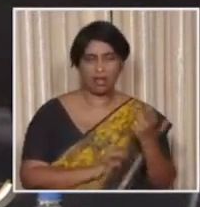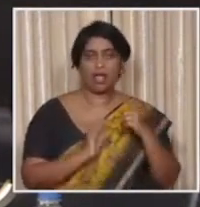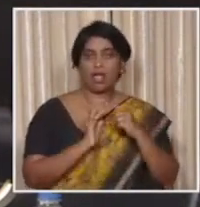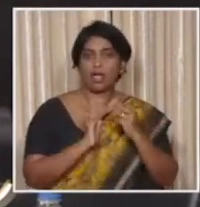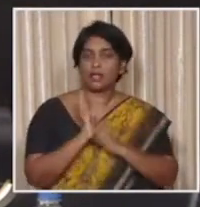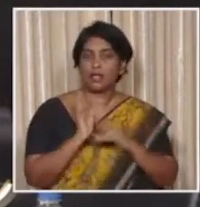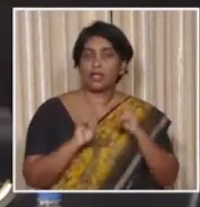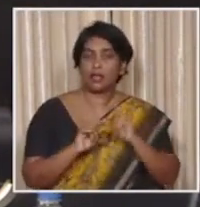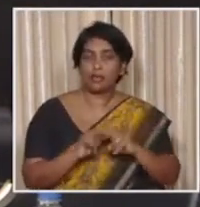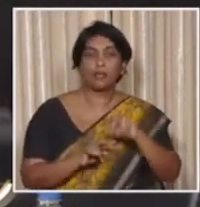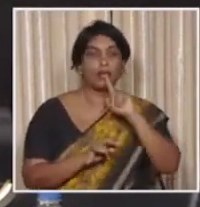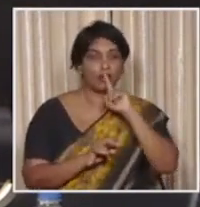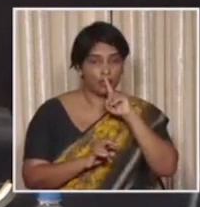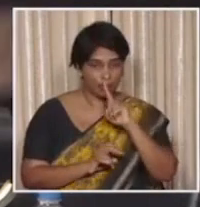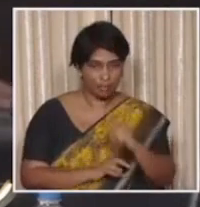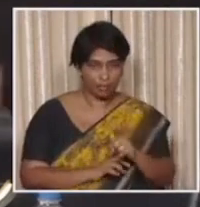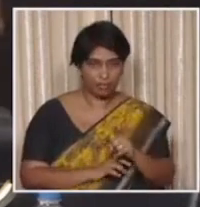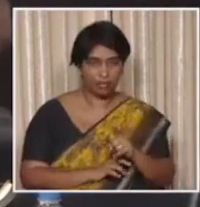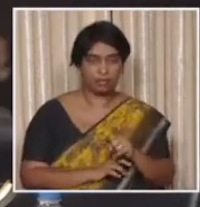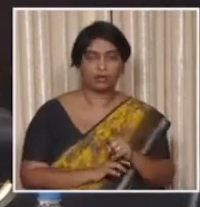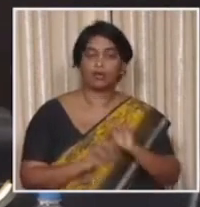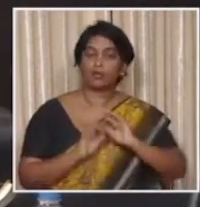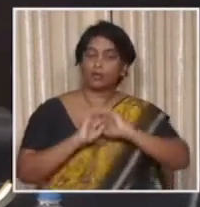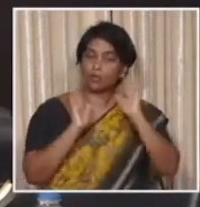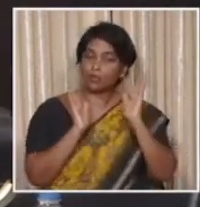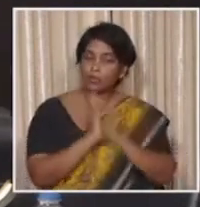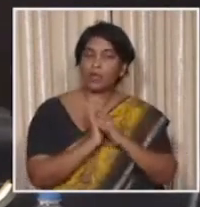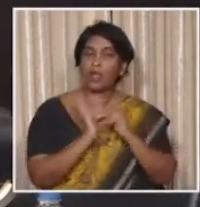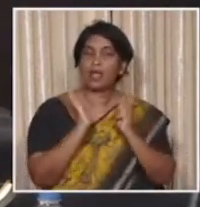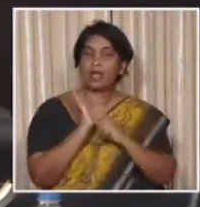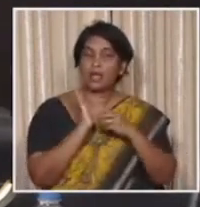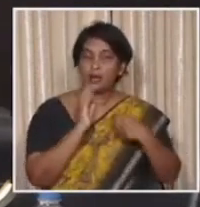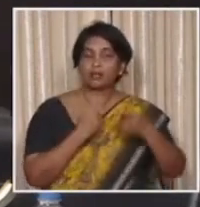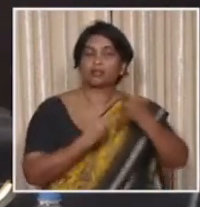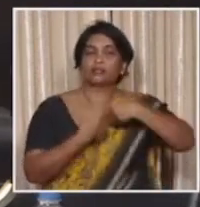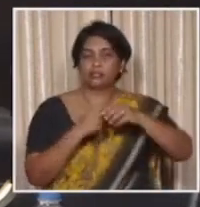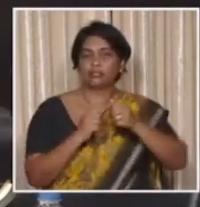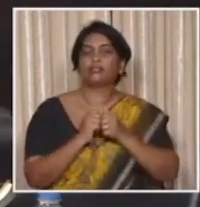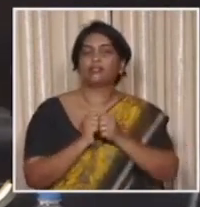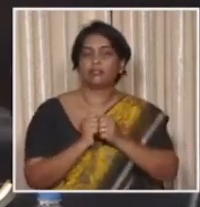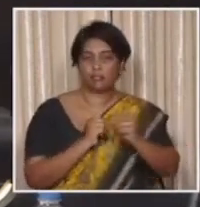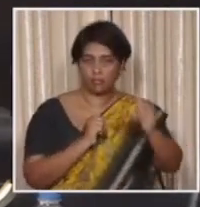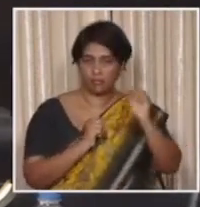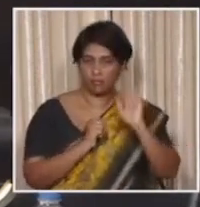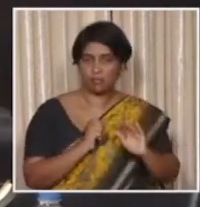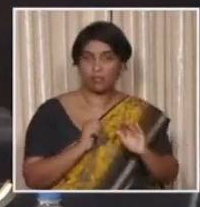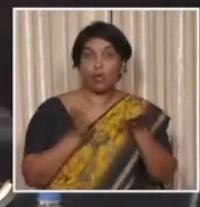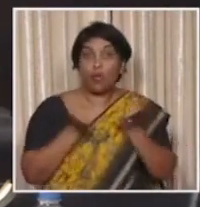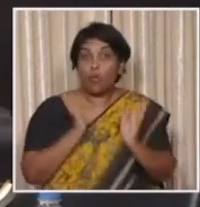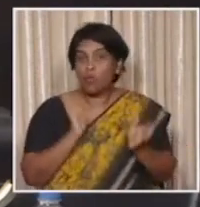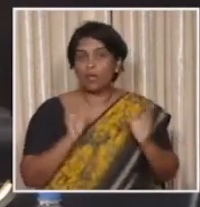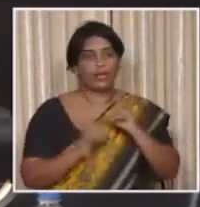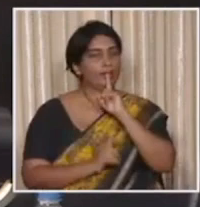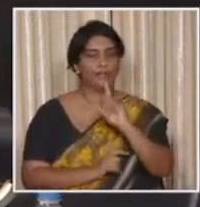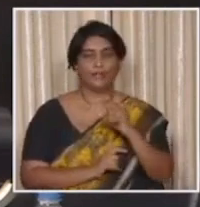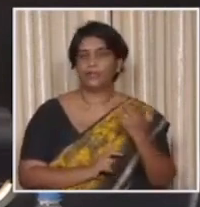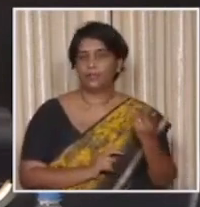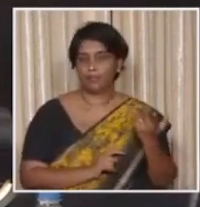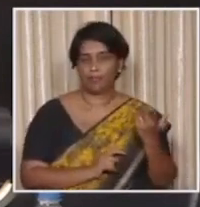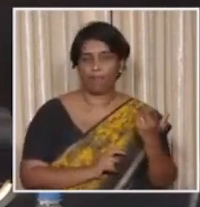IMF එක කියලා තියෙන්නේ මේ සමස්ත ණය ප්‍රතිව්‍යුහගත කිරීමකට ලක්විය යුතුයි, මොනවද කොහොමද කරන්න කියලා